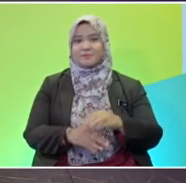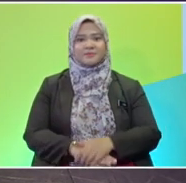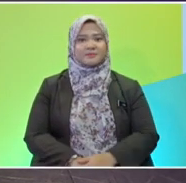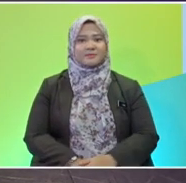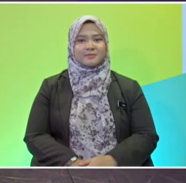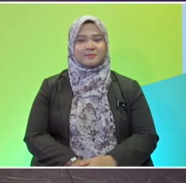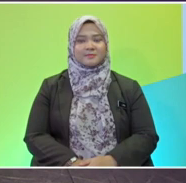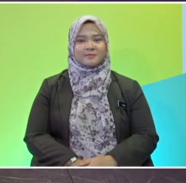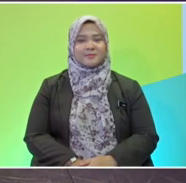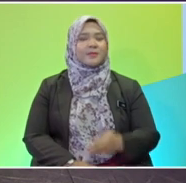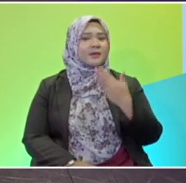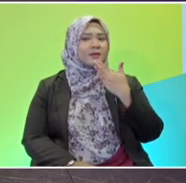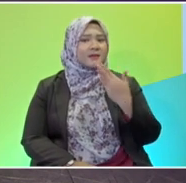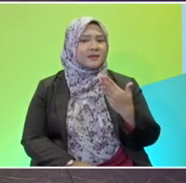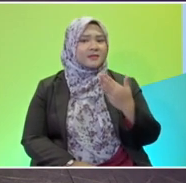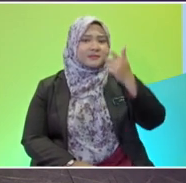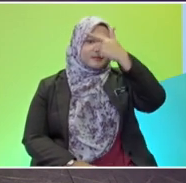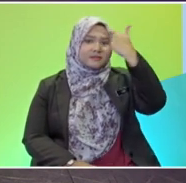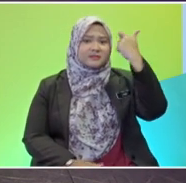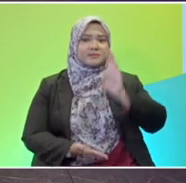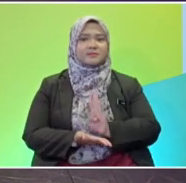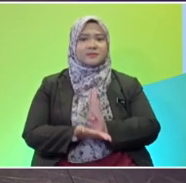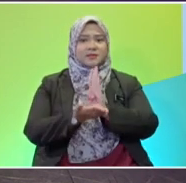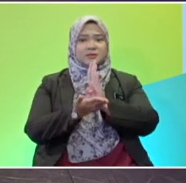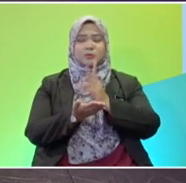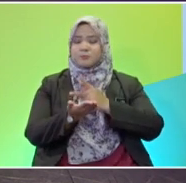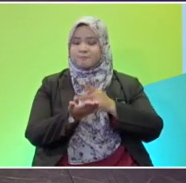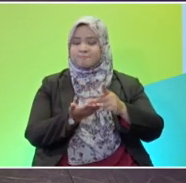Terima kasih banyak-banyak Nisa kembali lagi